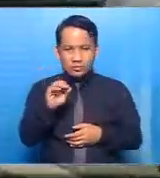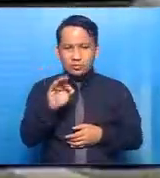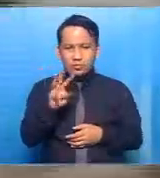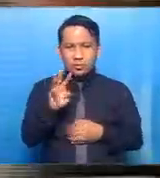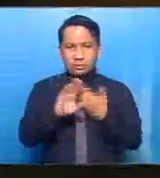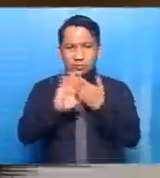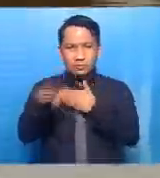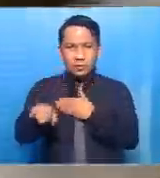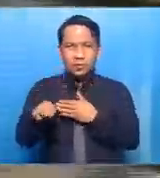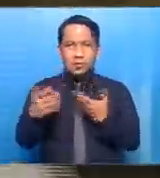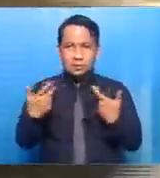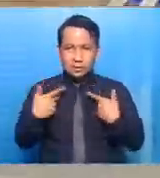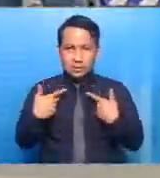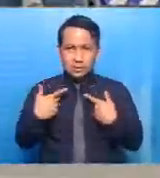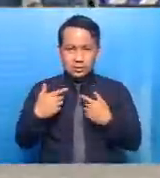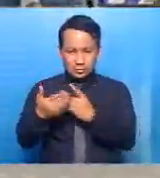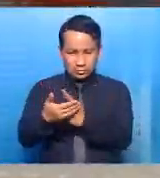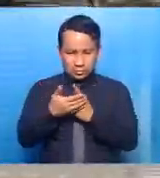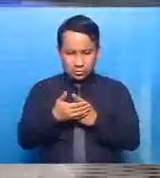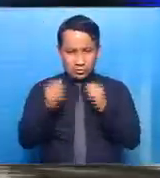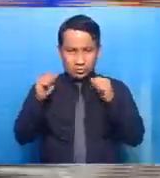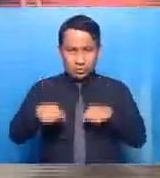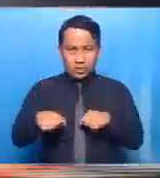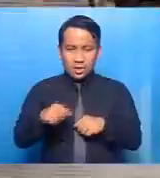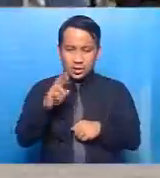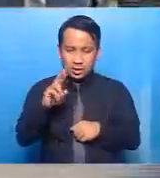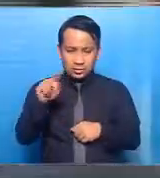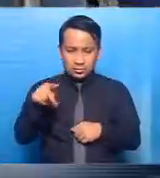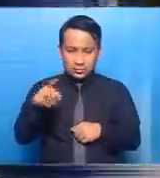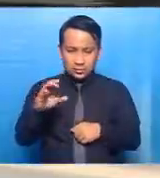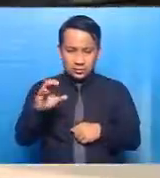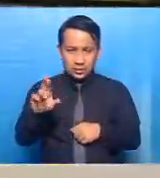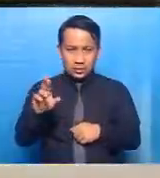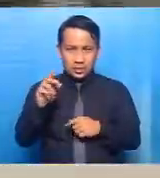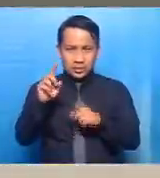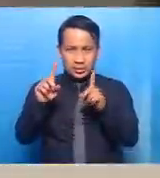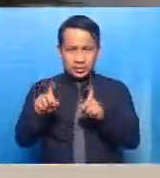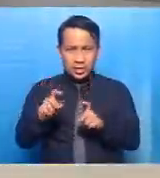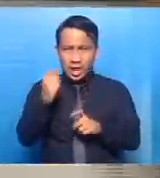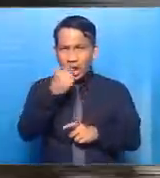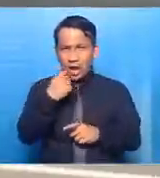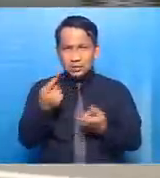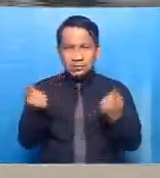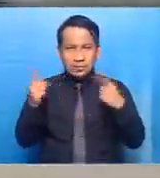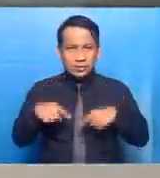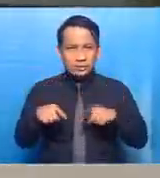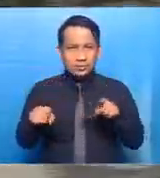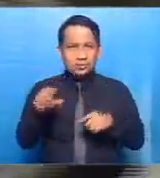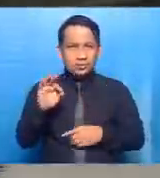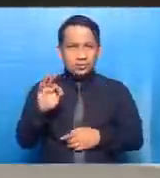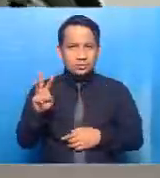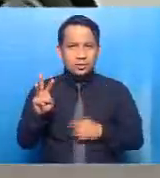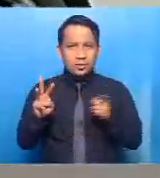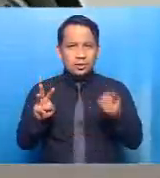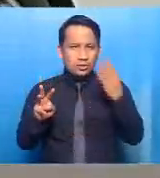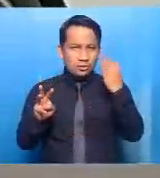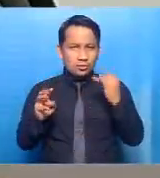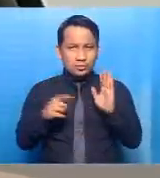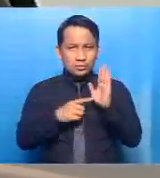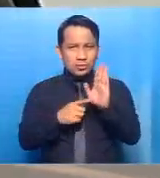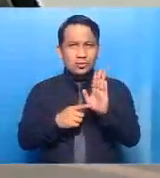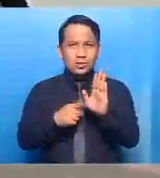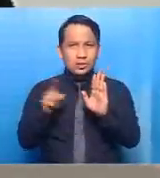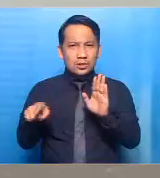OFW na sumailalim sa quarantine at RT-PCR test. Pero hindi ito nangyari sa nasabing OFW matapos